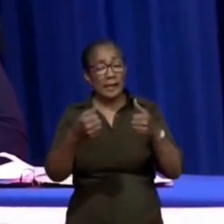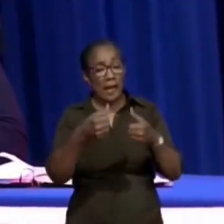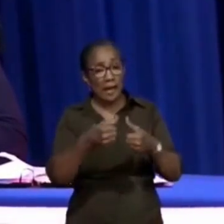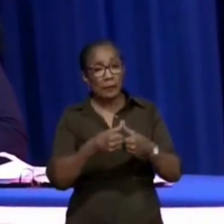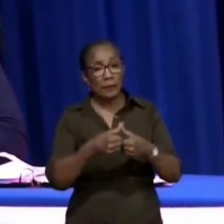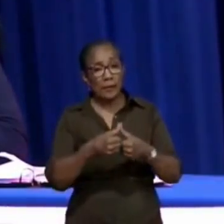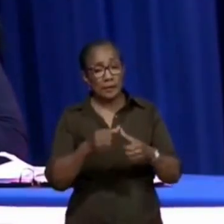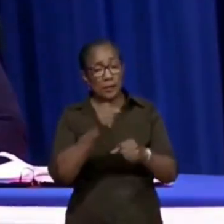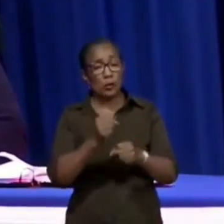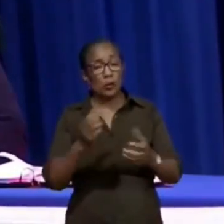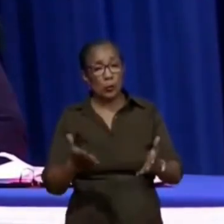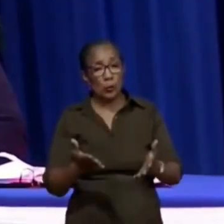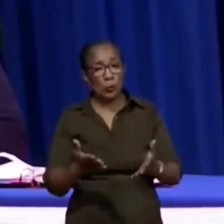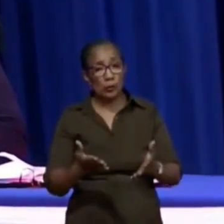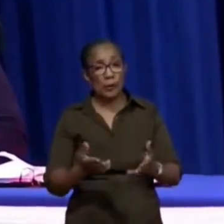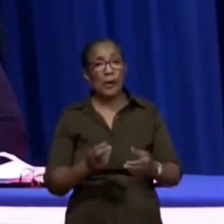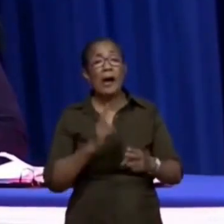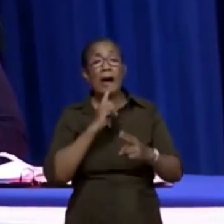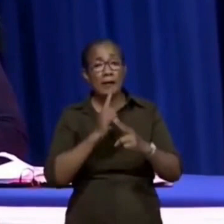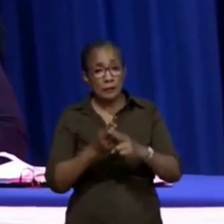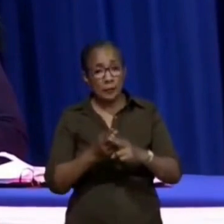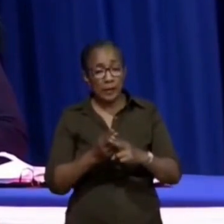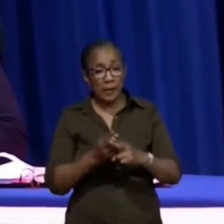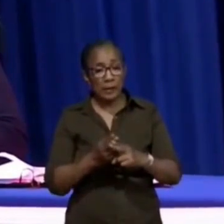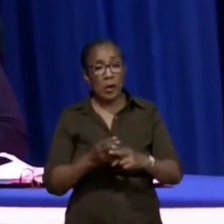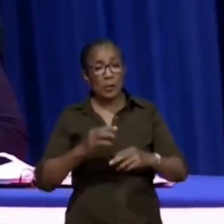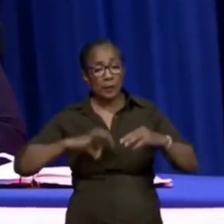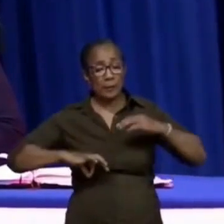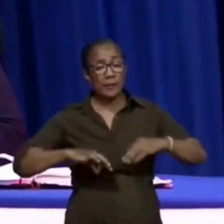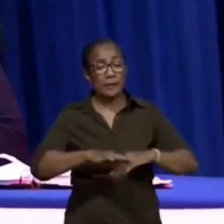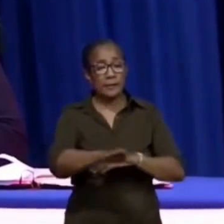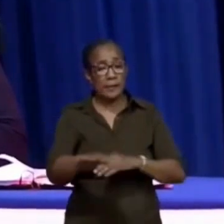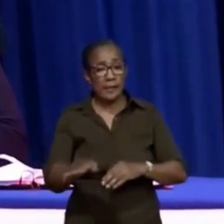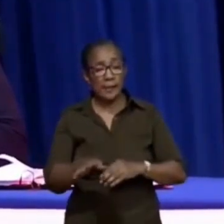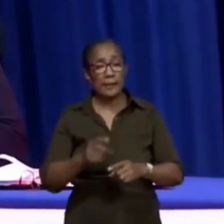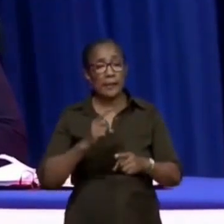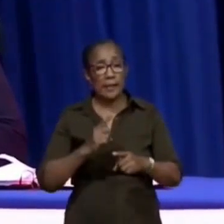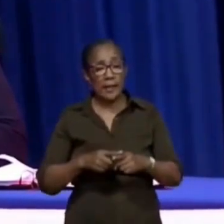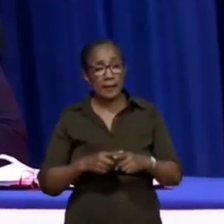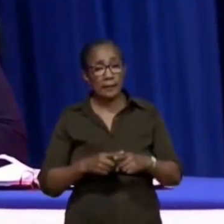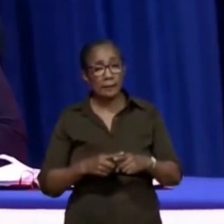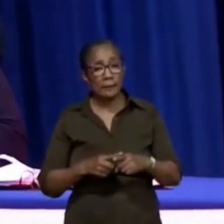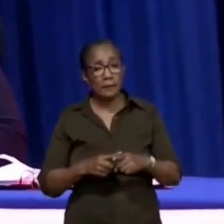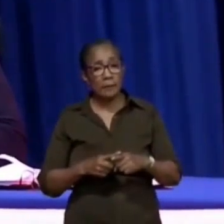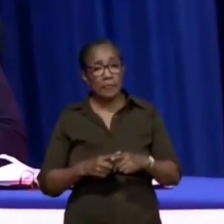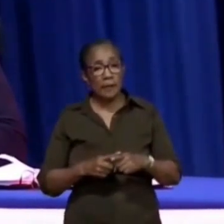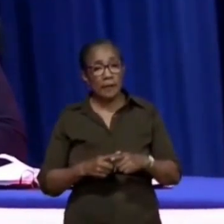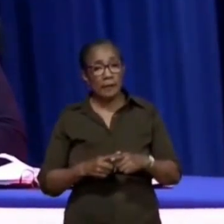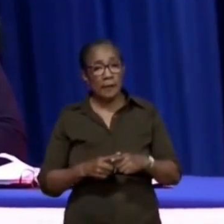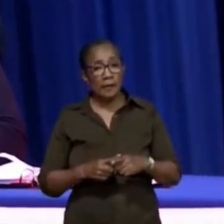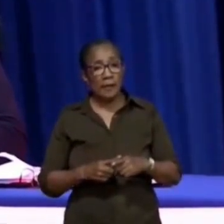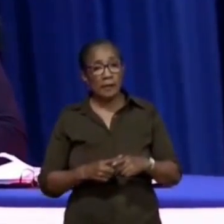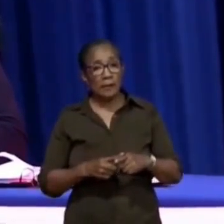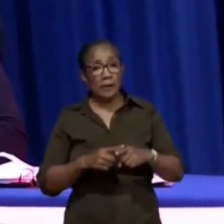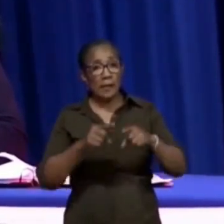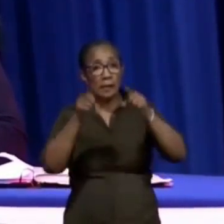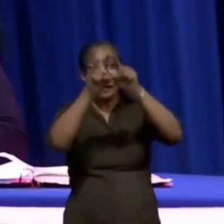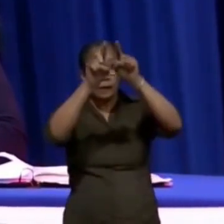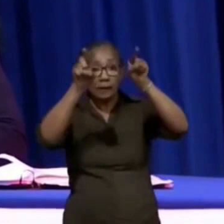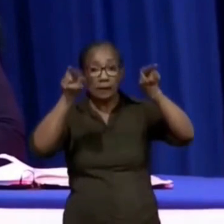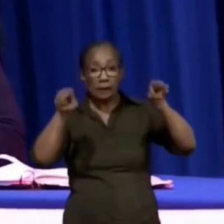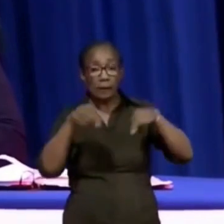aanpassingen plegen die afgesproken zijn op het ministerie en dat zij op hun voorgevel